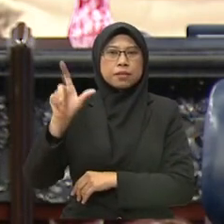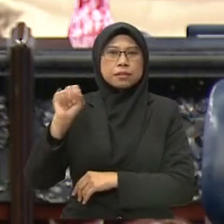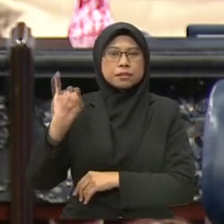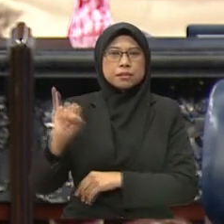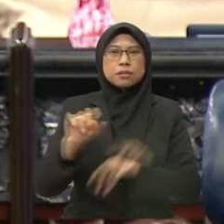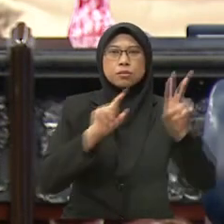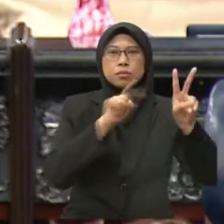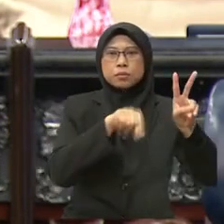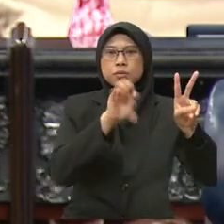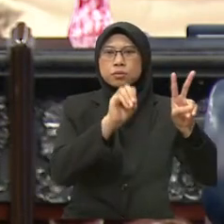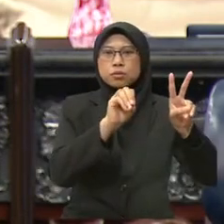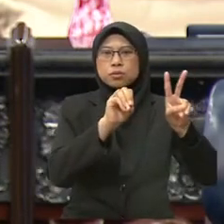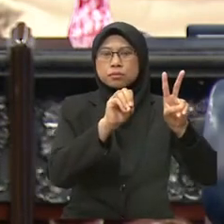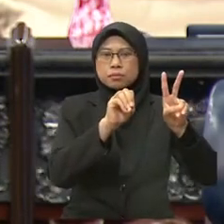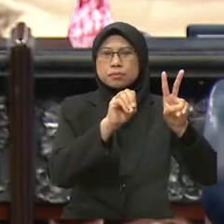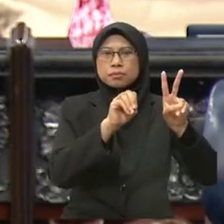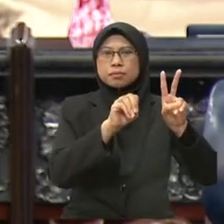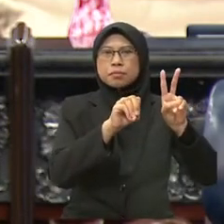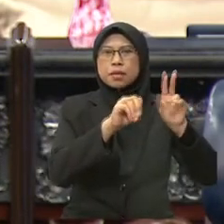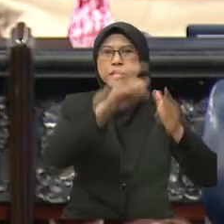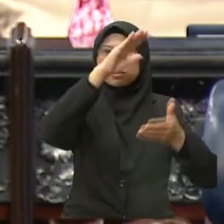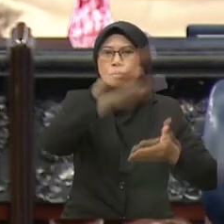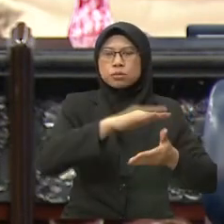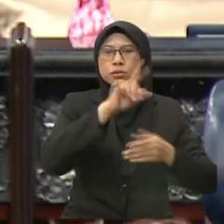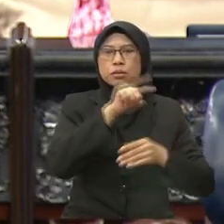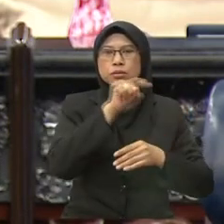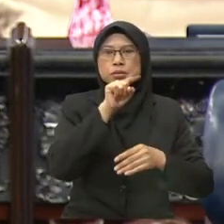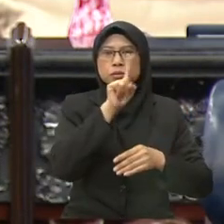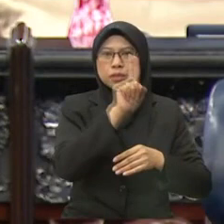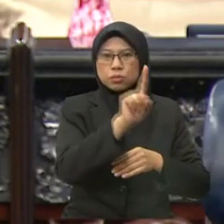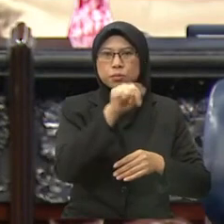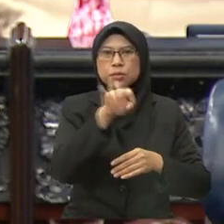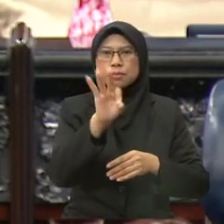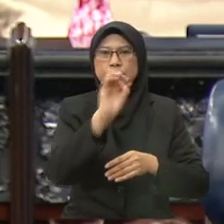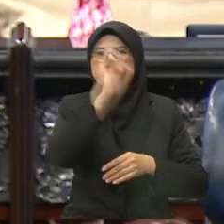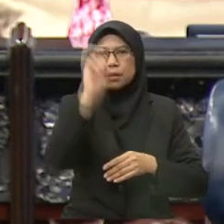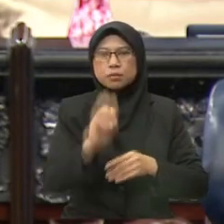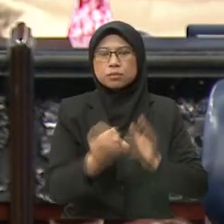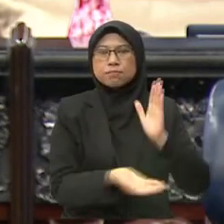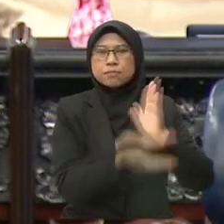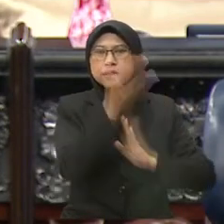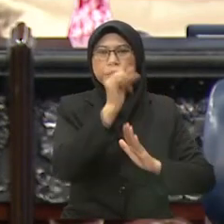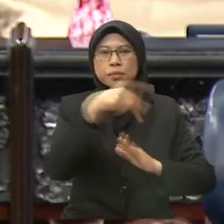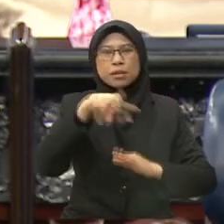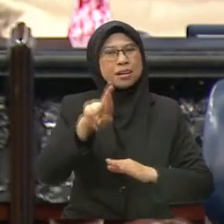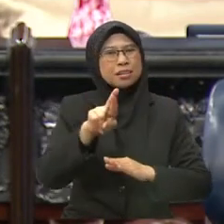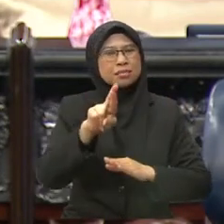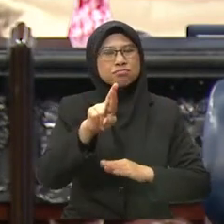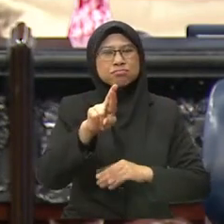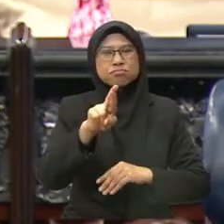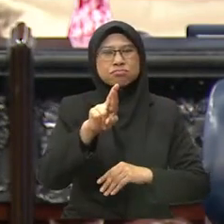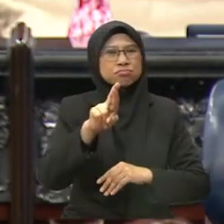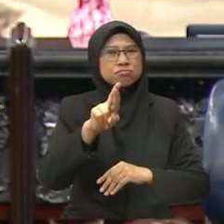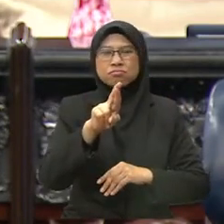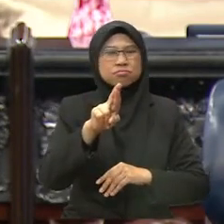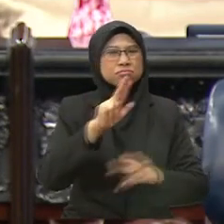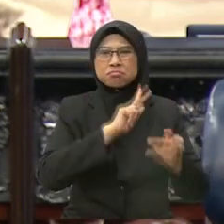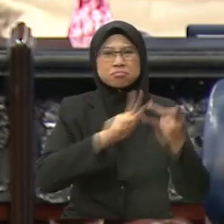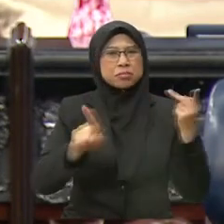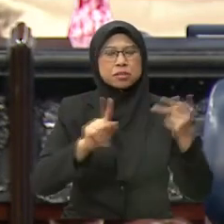2.0% semakin turun pada 1.9% jadi untuk menaikkan opr itu sudah tidak lagi